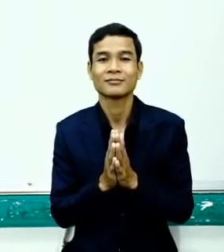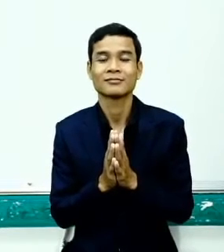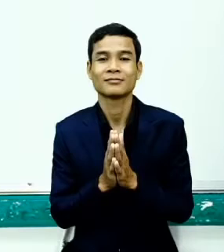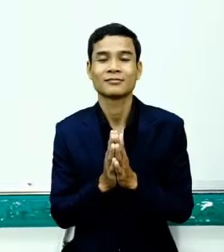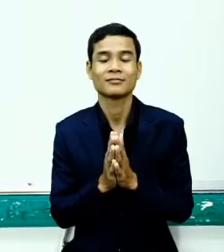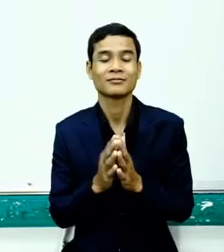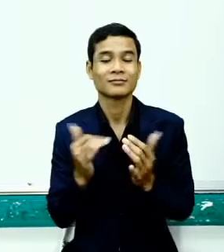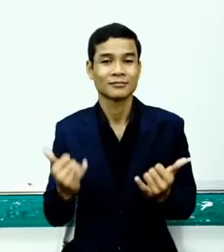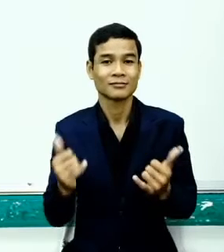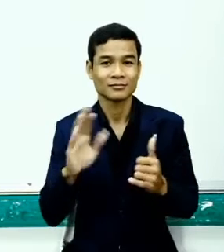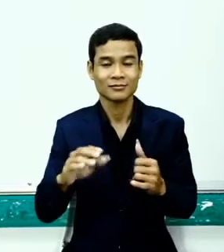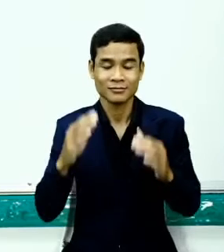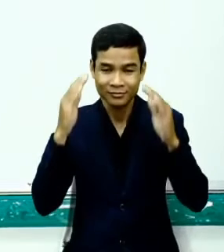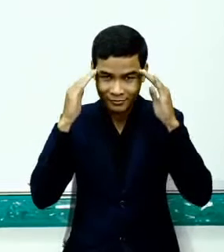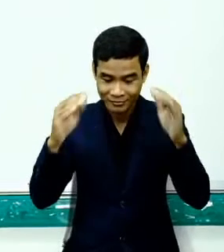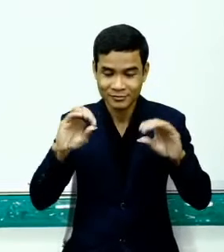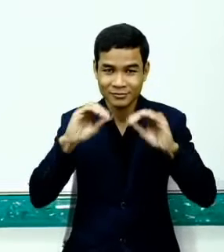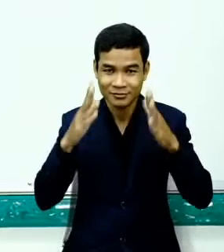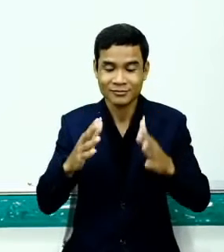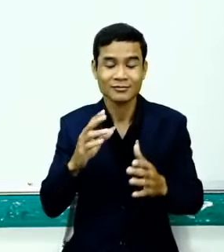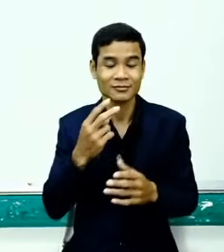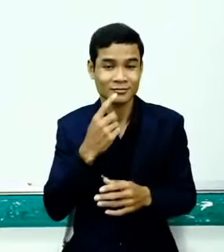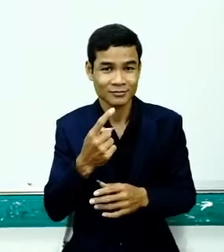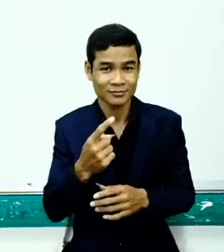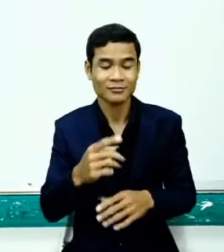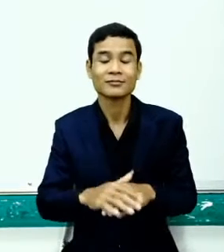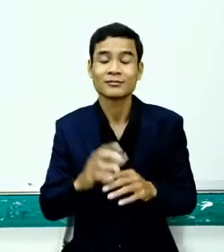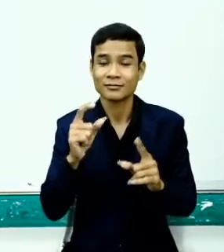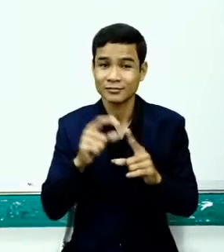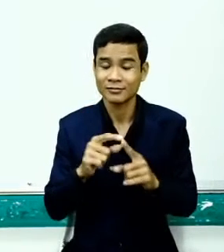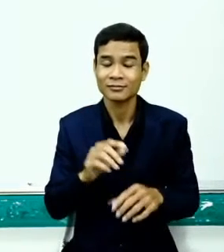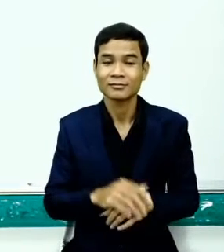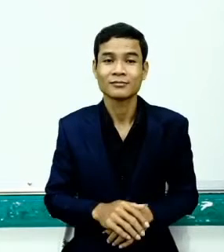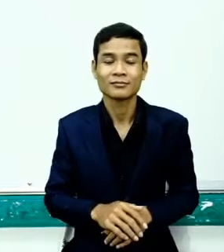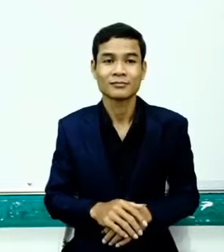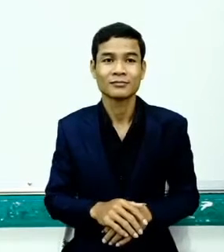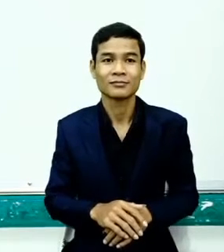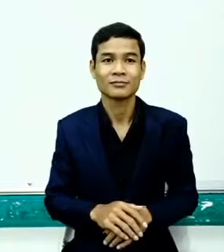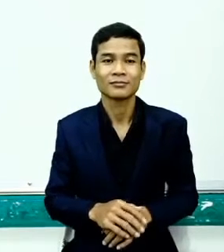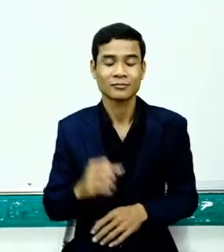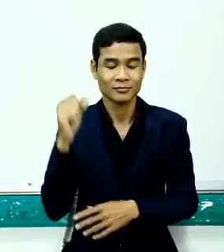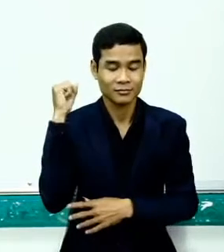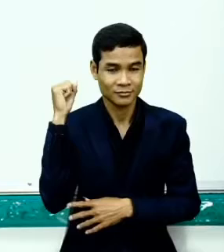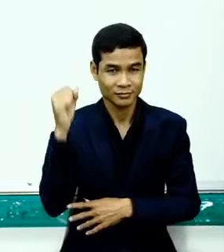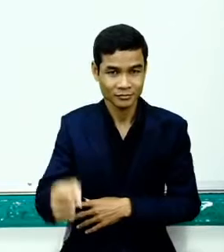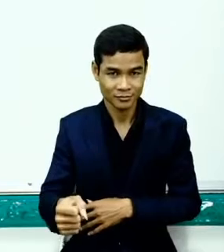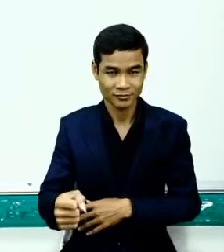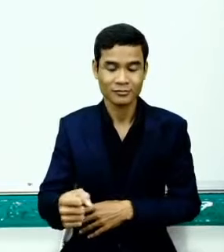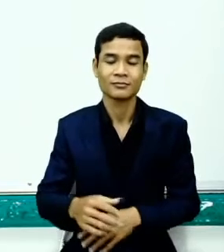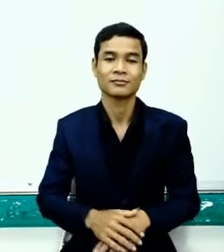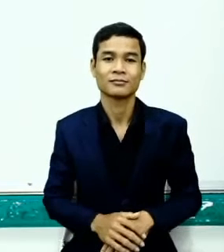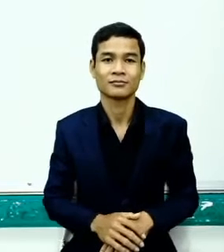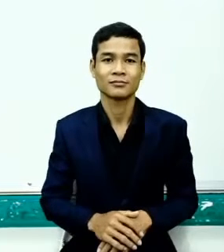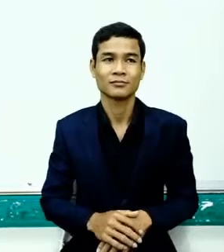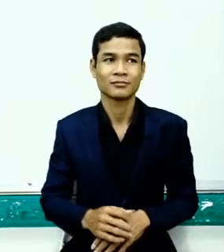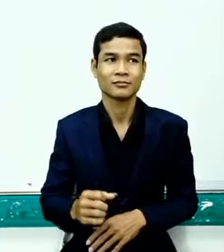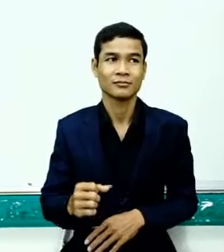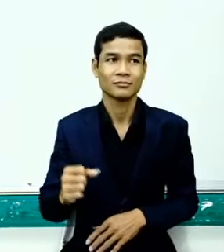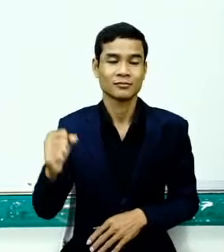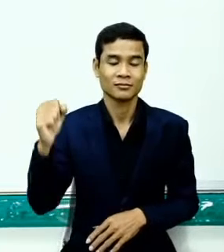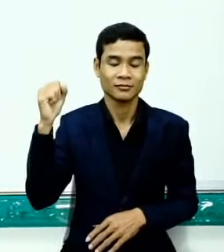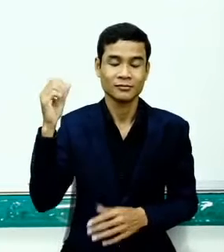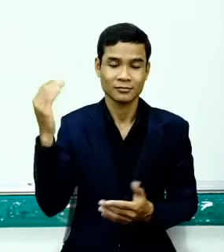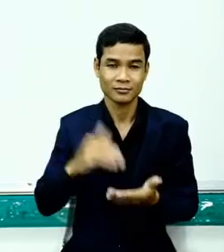តោះឥឡូវនេះកូនស្ដាប់អ្នកគ្រូបំលើសូពីត្រៀមញញួរចាម្ដង